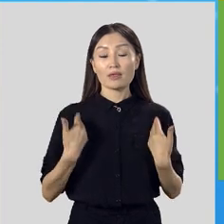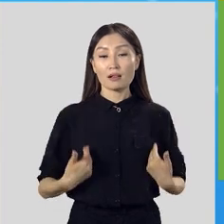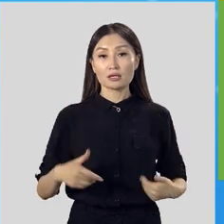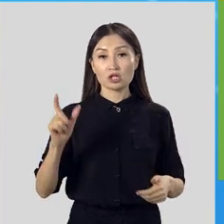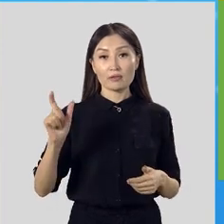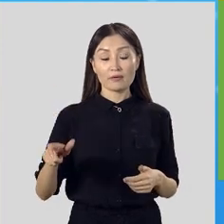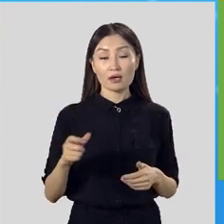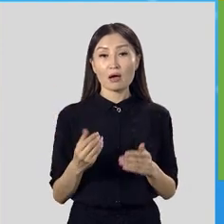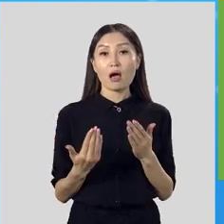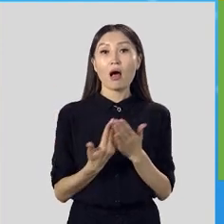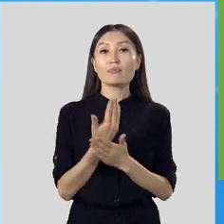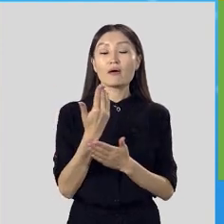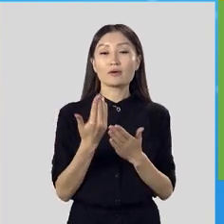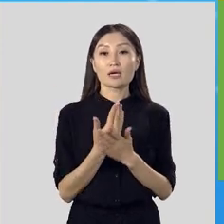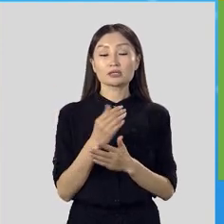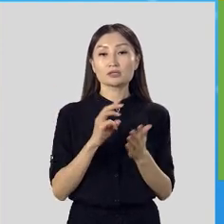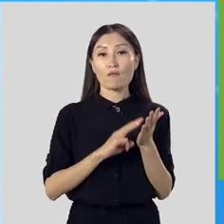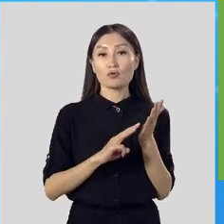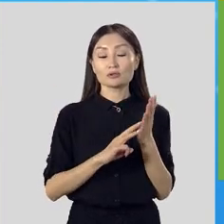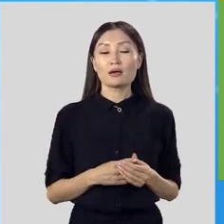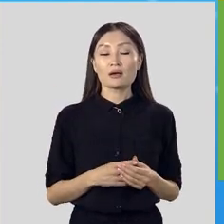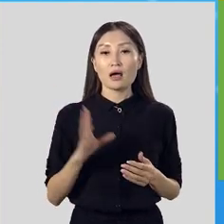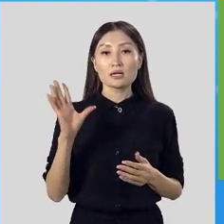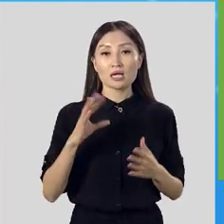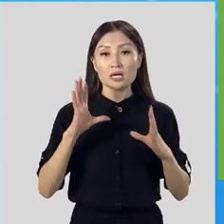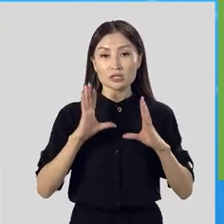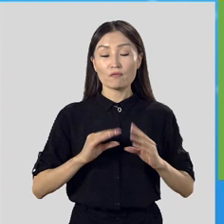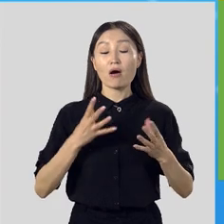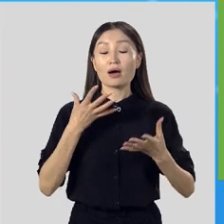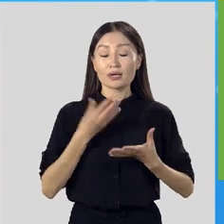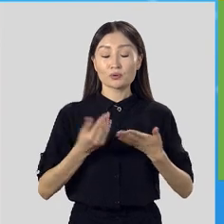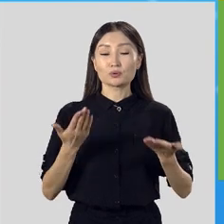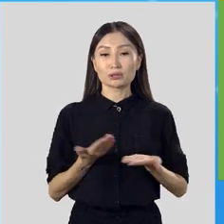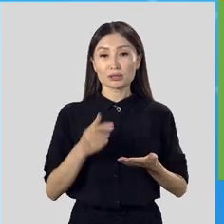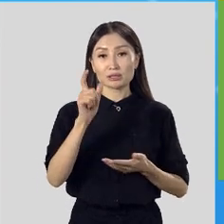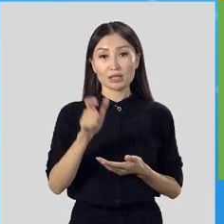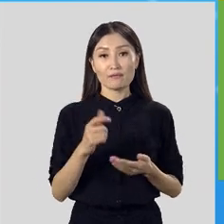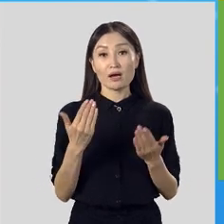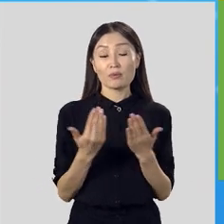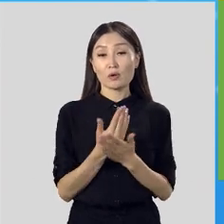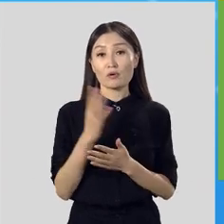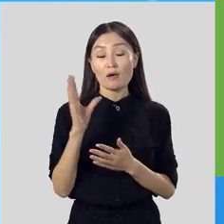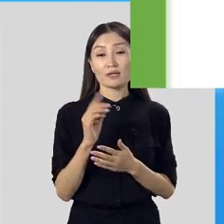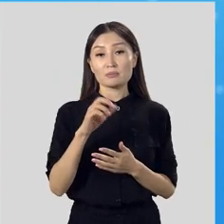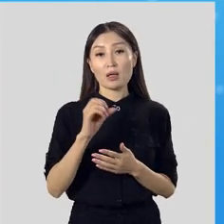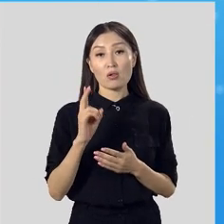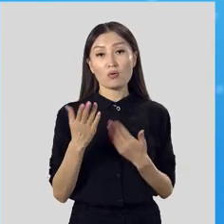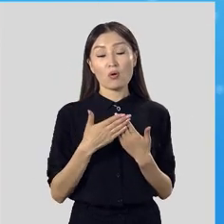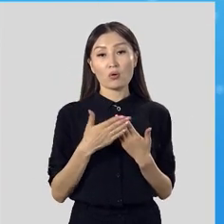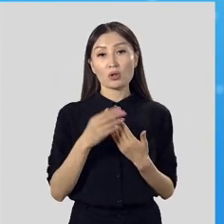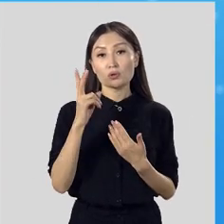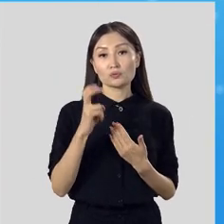человека обновляется за 80 дней. А за свою жизнь человек обновляет весь белок